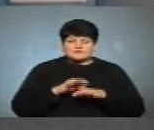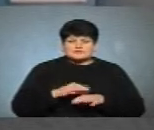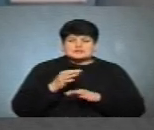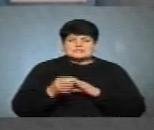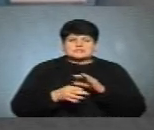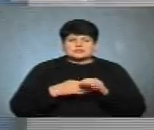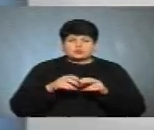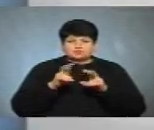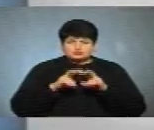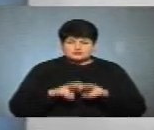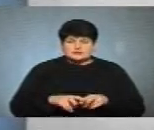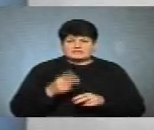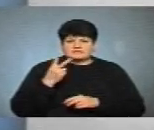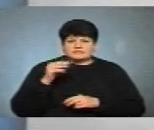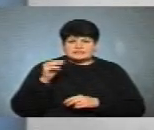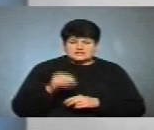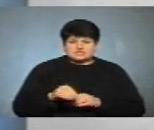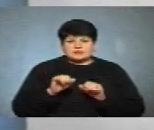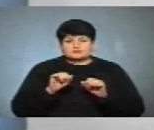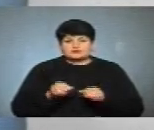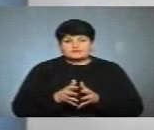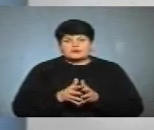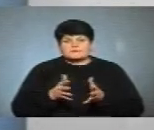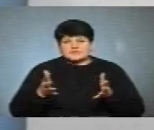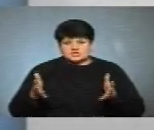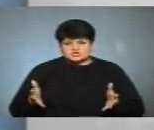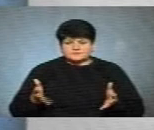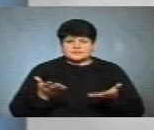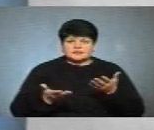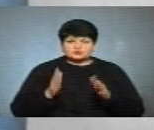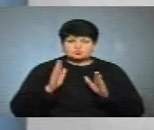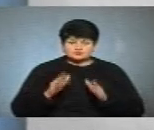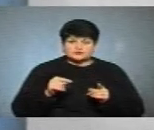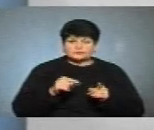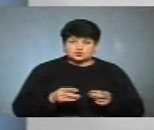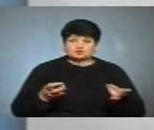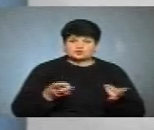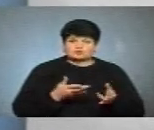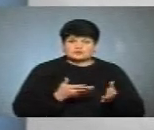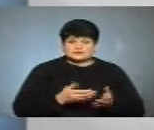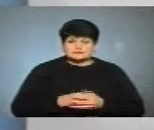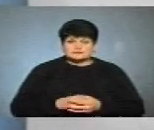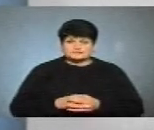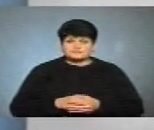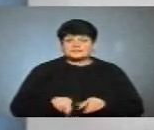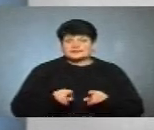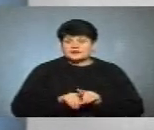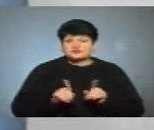досліджень 2000, а можливо і більше, якщо буде в тому необхідність. інвалідність. Так